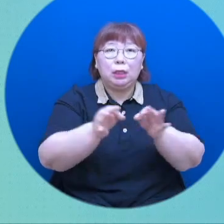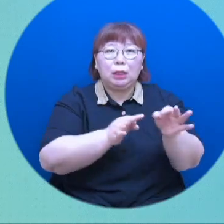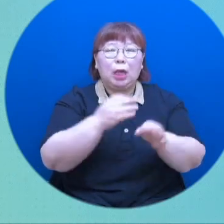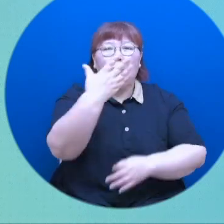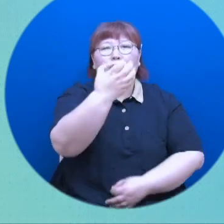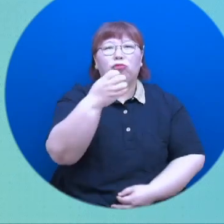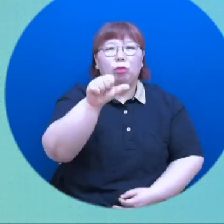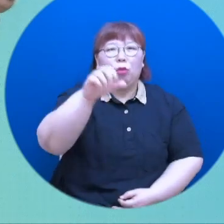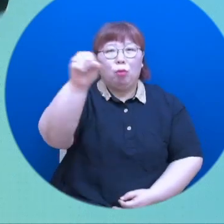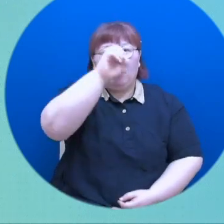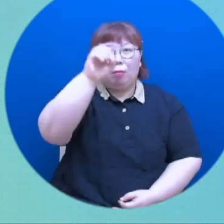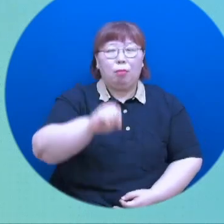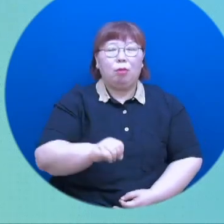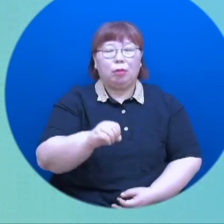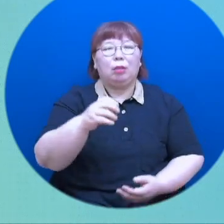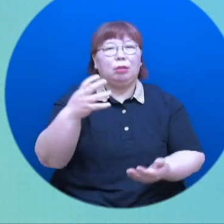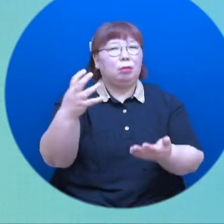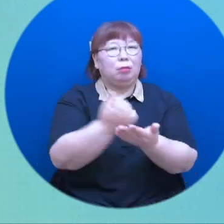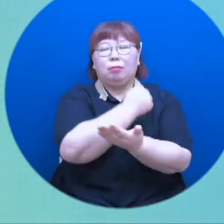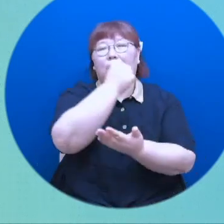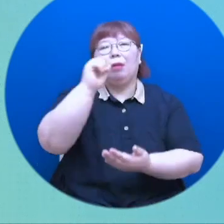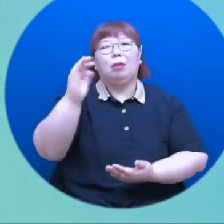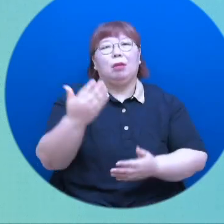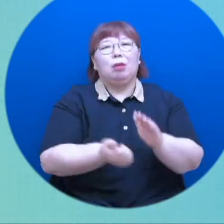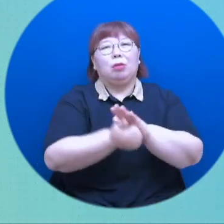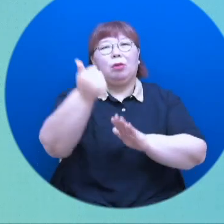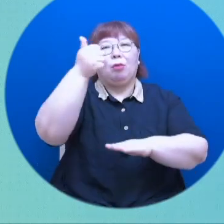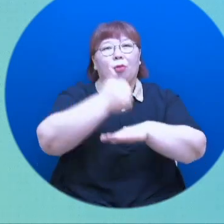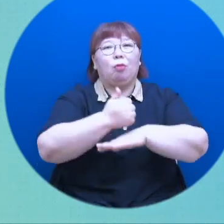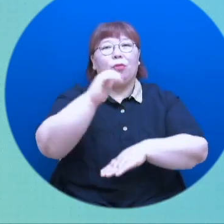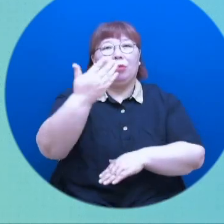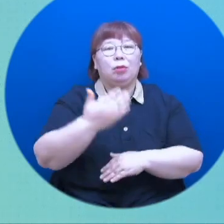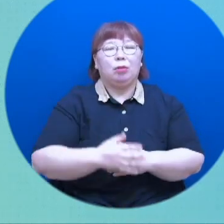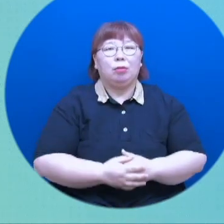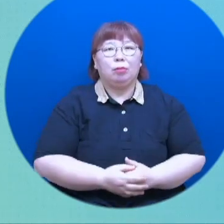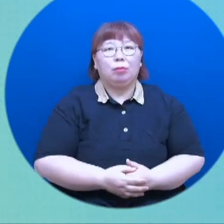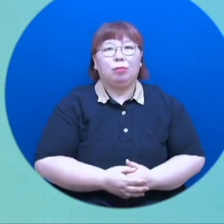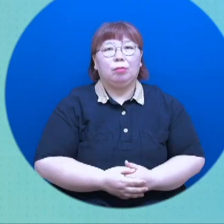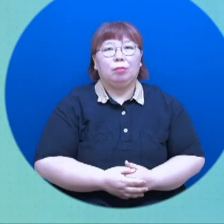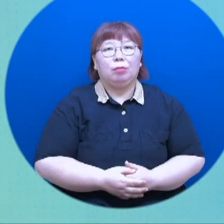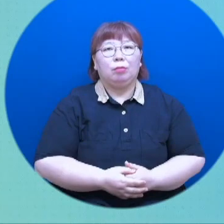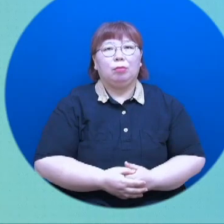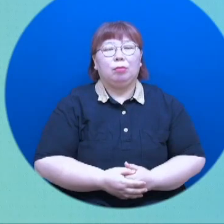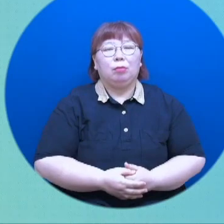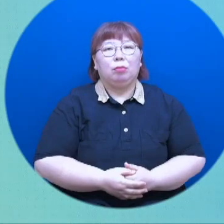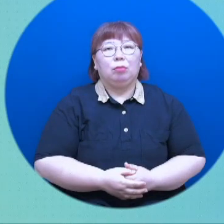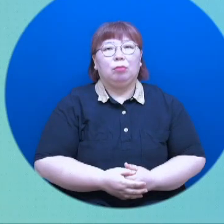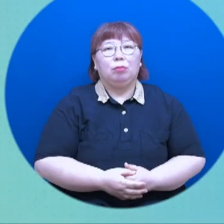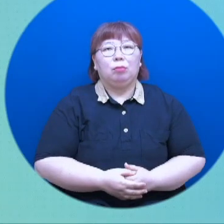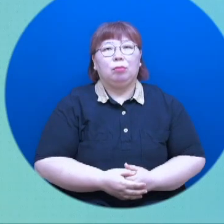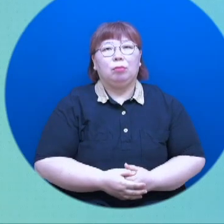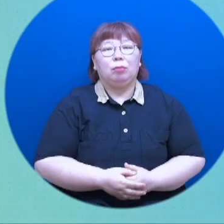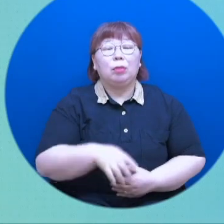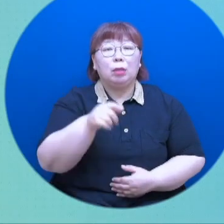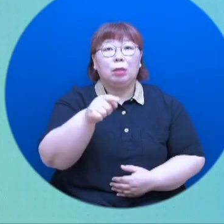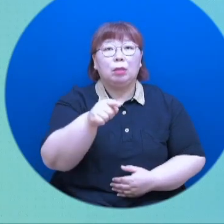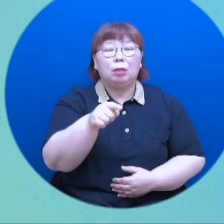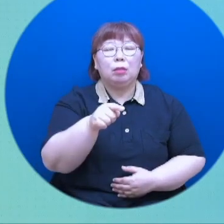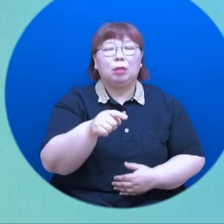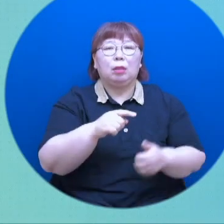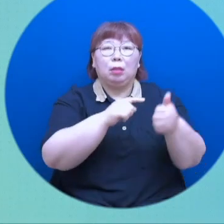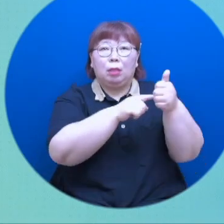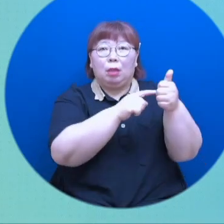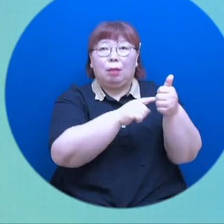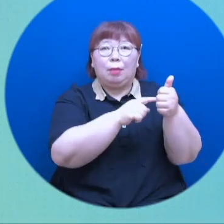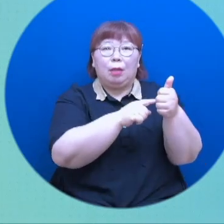95%를 점령합니다. 엄청난 성공적 기업인이 됐죠. 이분이